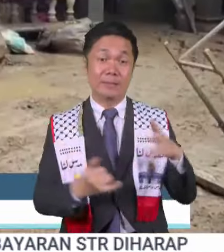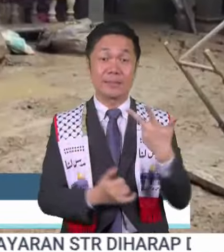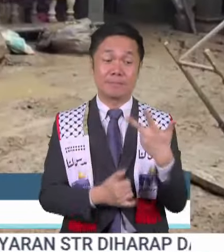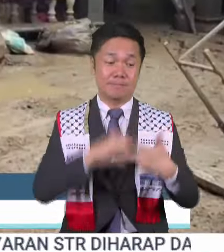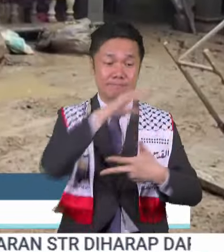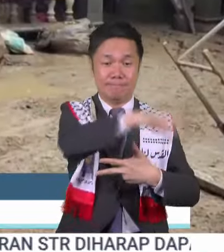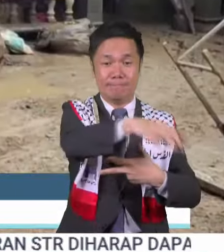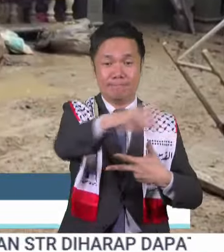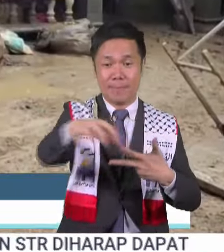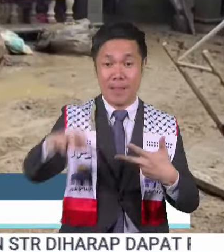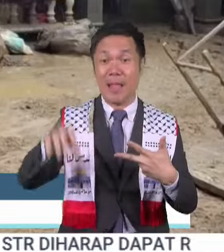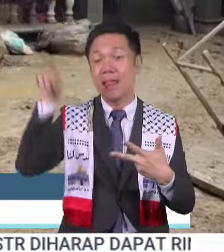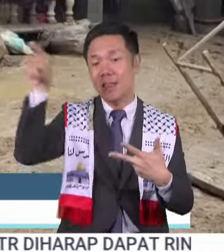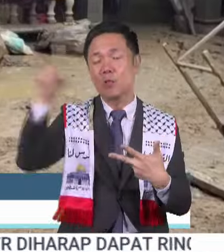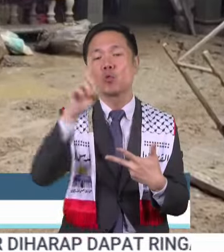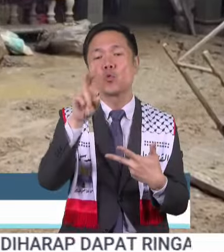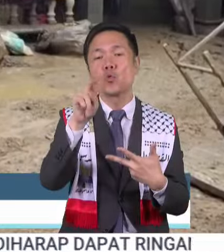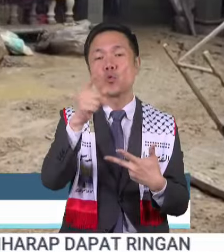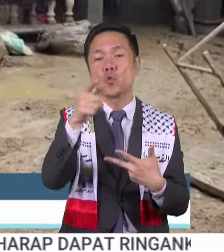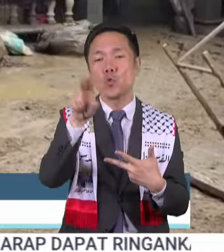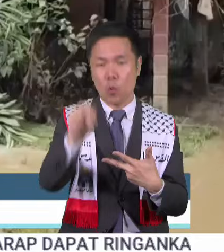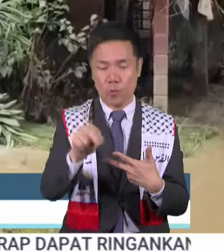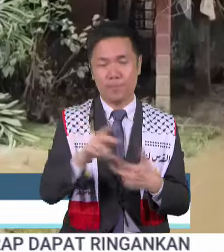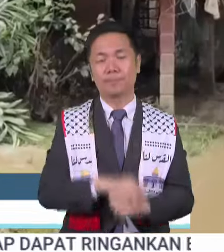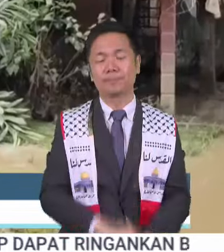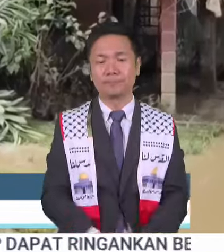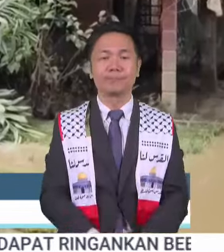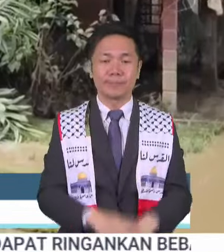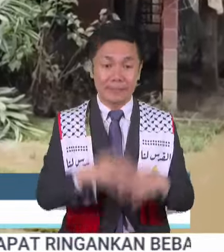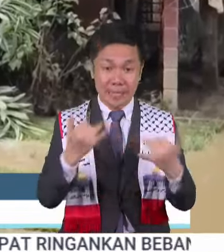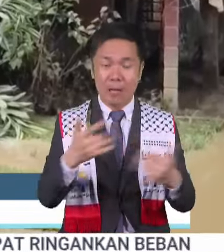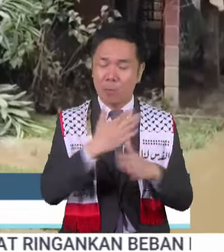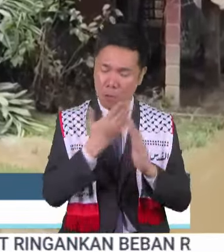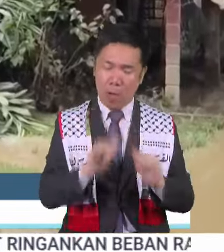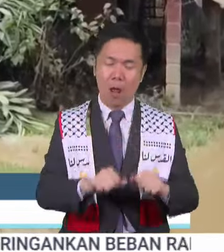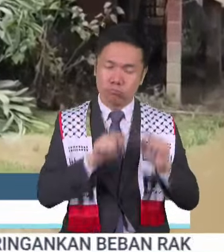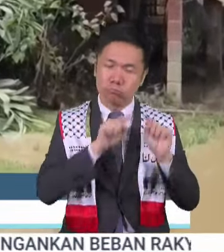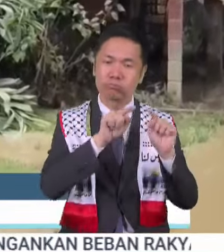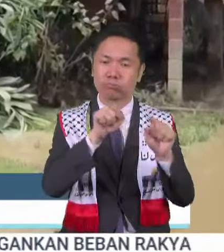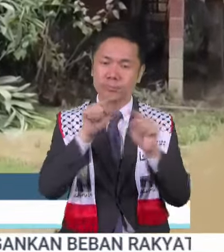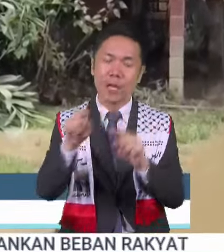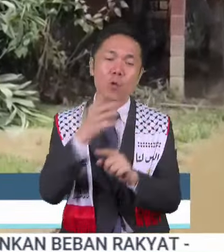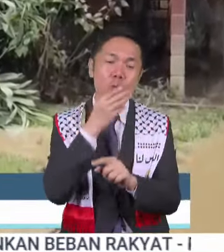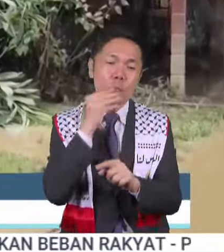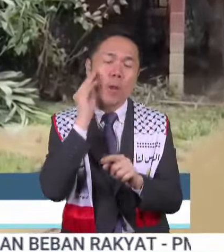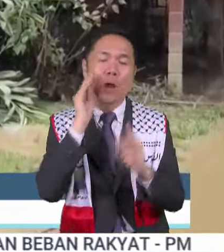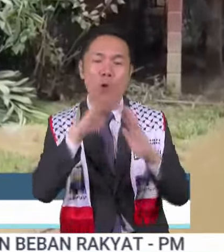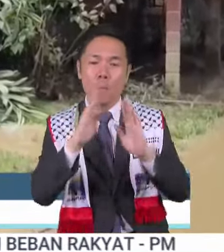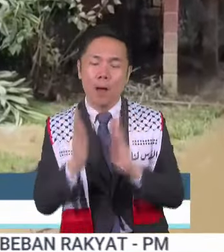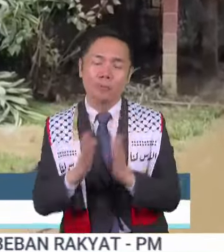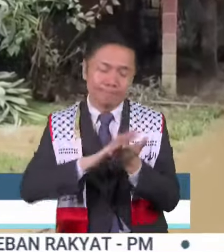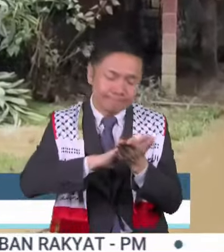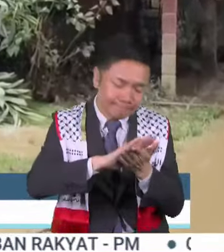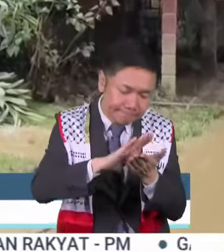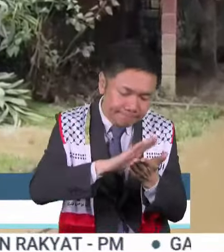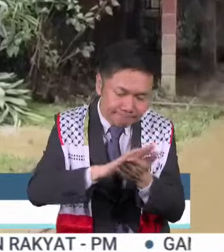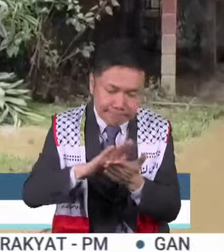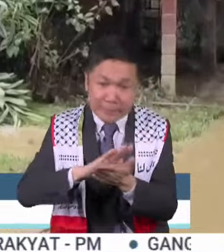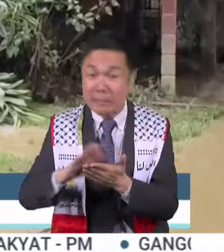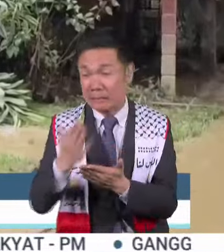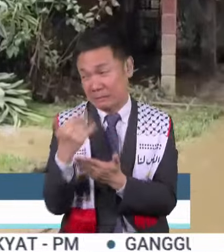PPS di dungun kebanyakan penduduk juga mula pulang ke rumah secara berperingkat bagi membersihkan kediaman yang